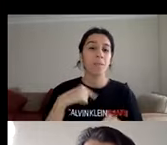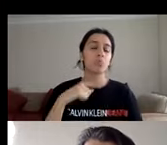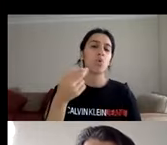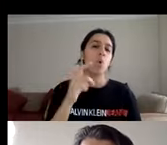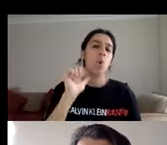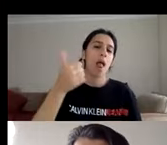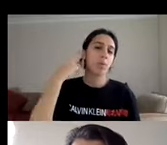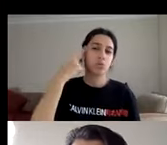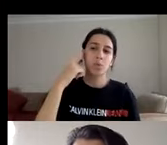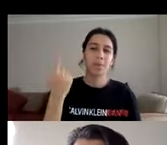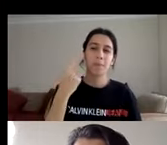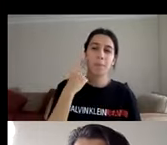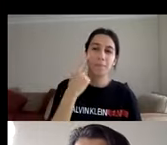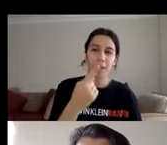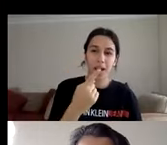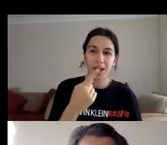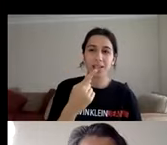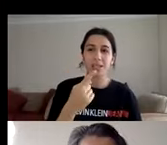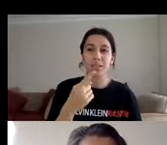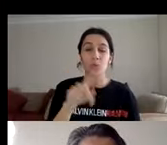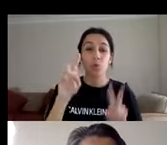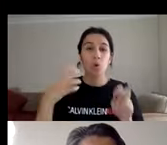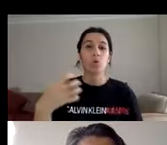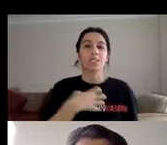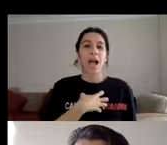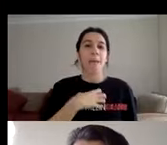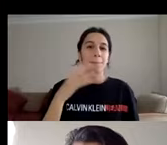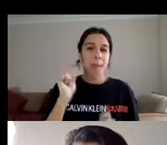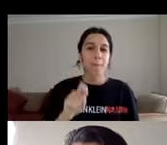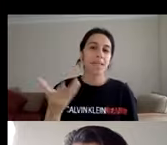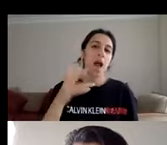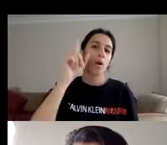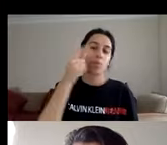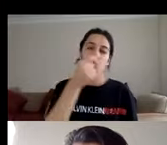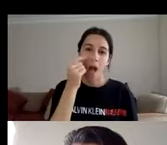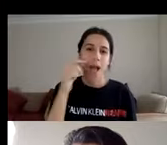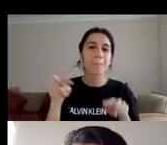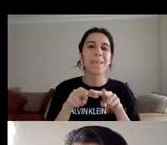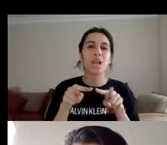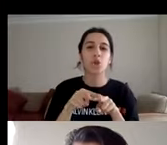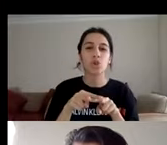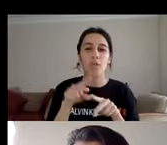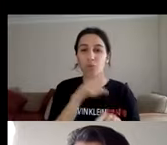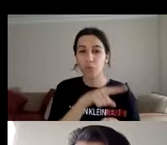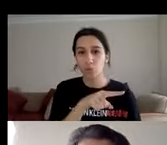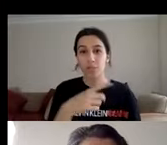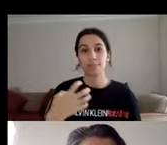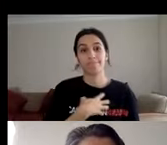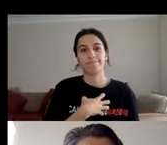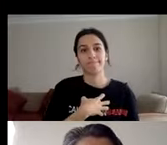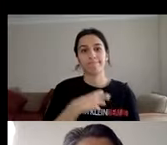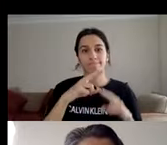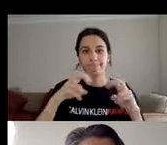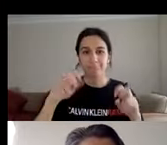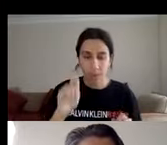Böyle baktığınız zaman meseleyi sahiplenmek daha kolay. Microsoft bunu oldukça sahipleniyor, ciddi